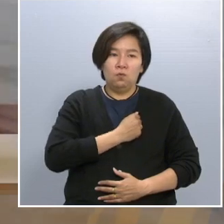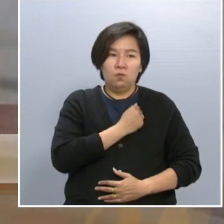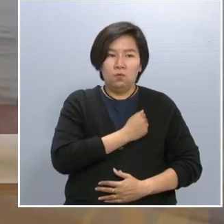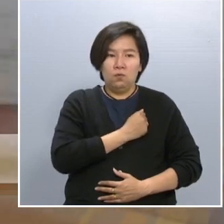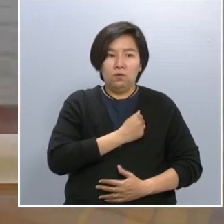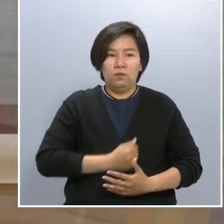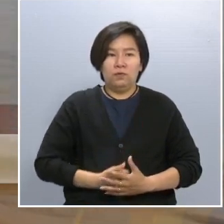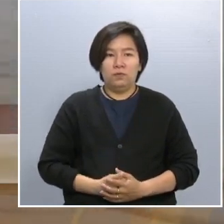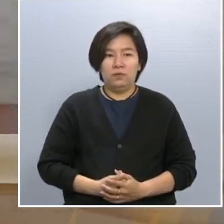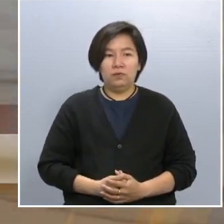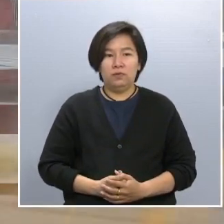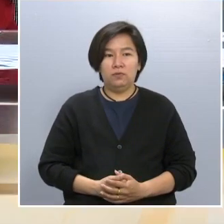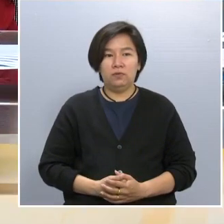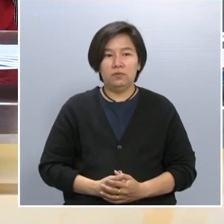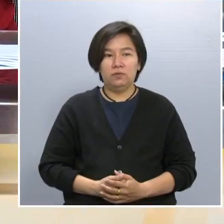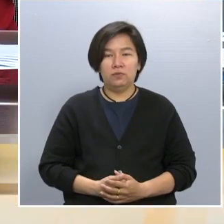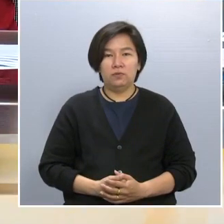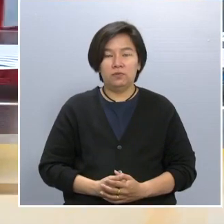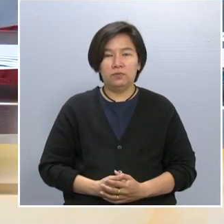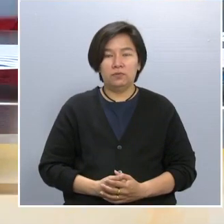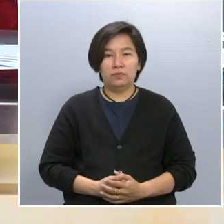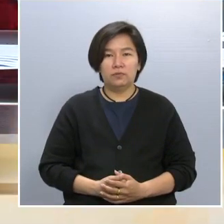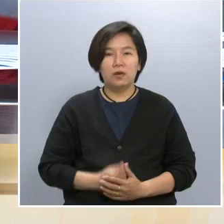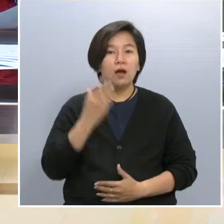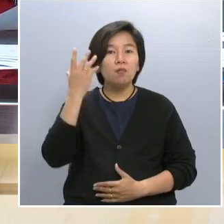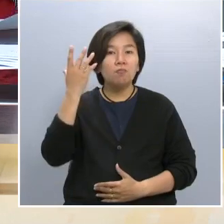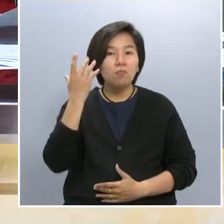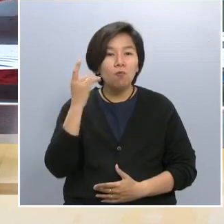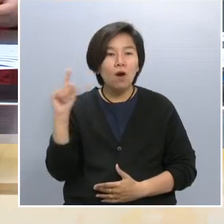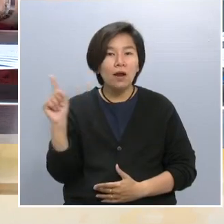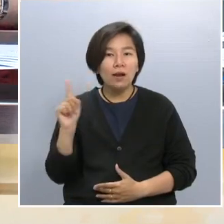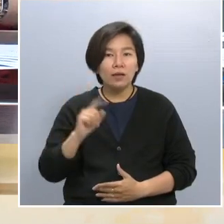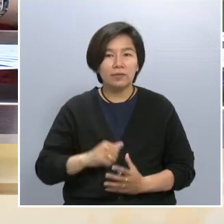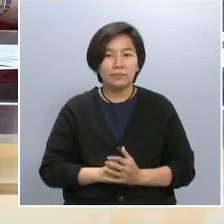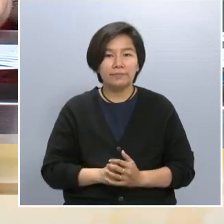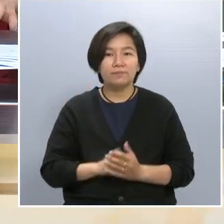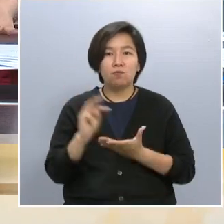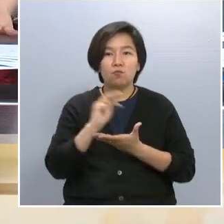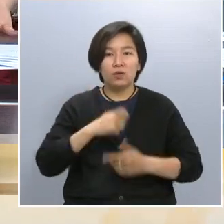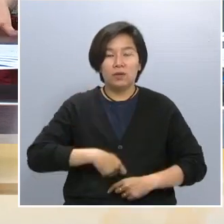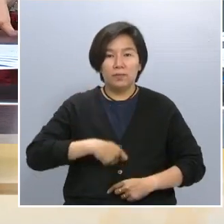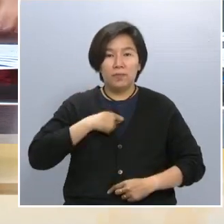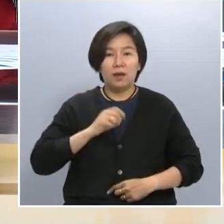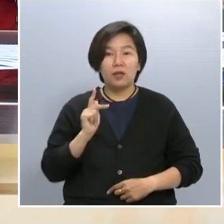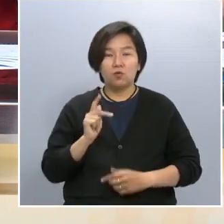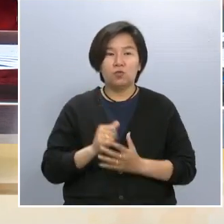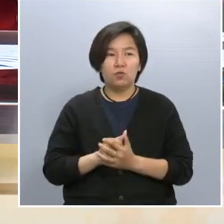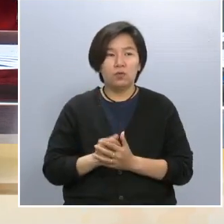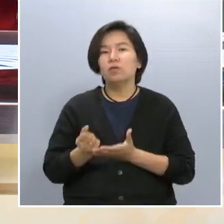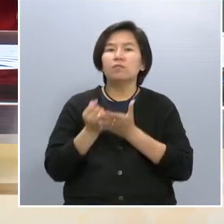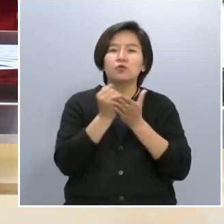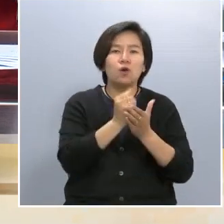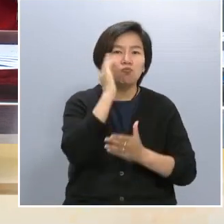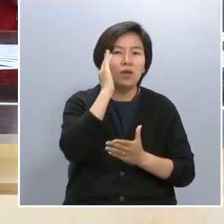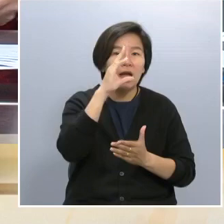ท่านผู้ชมครับอากาศร้อนเมื่อวานนี้มีกรณีที่เกิดขึ้นร่วมกตัญญูส่งกู้ภัยเข้าไปช่วยชายเป็นลม